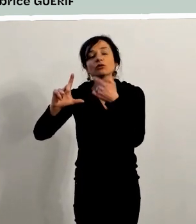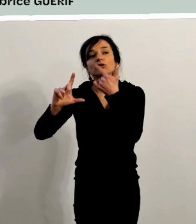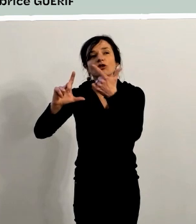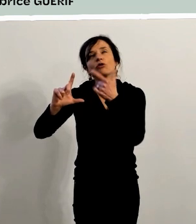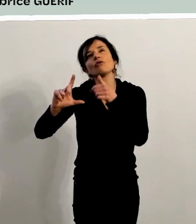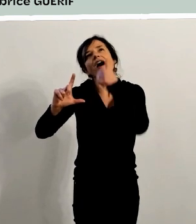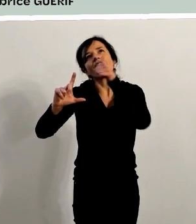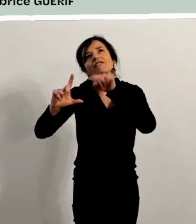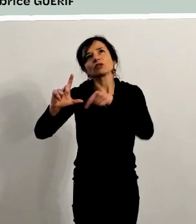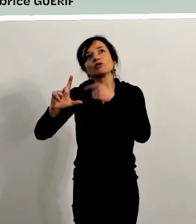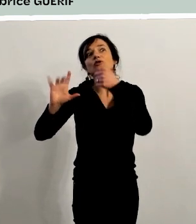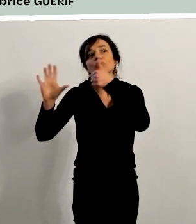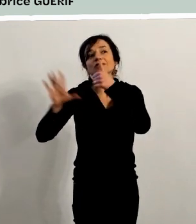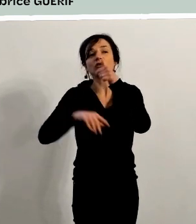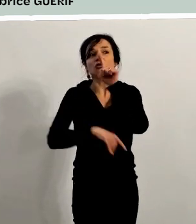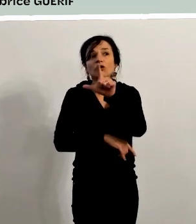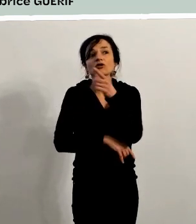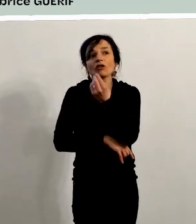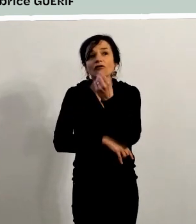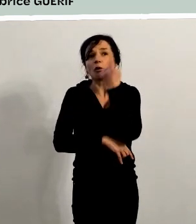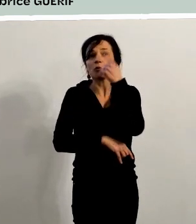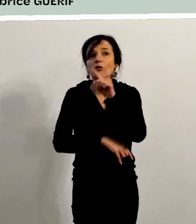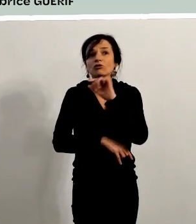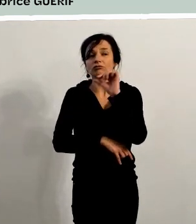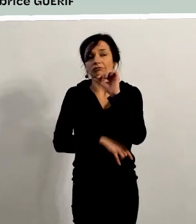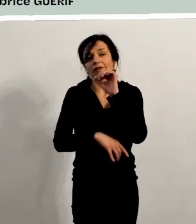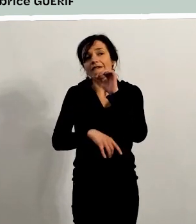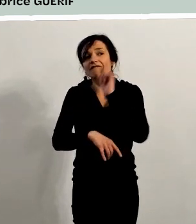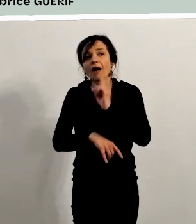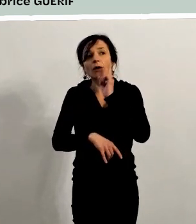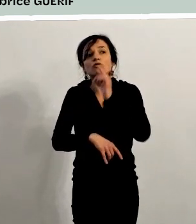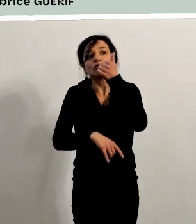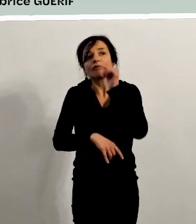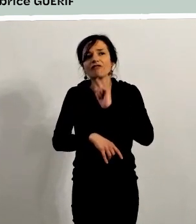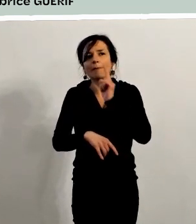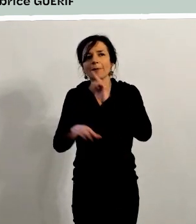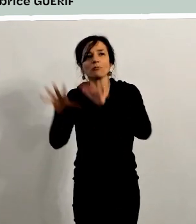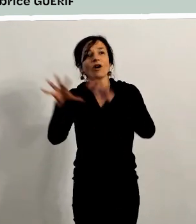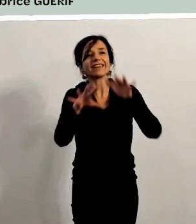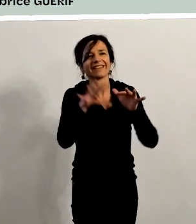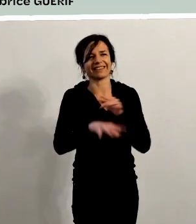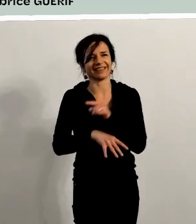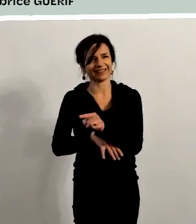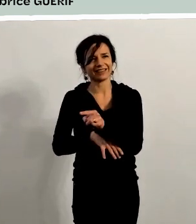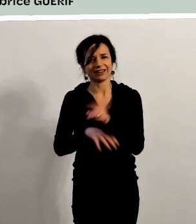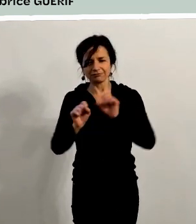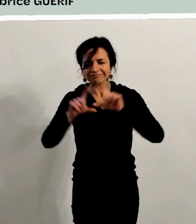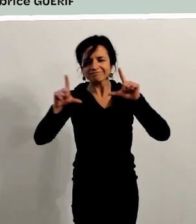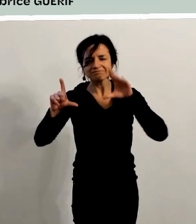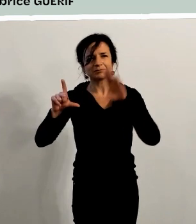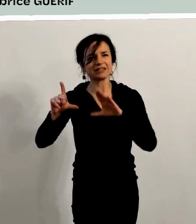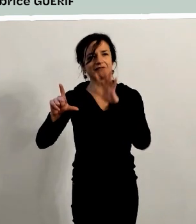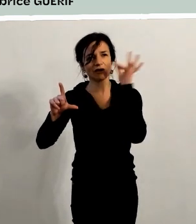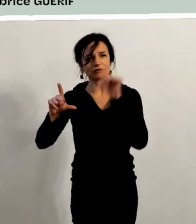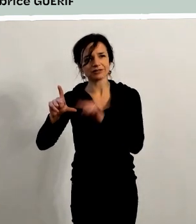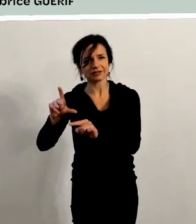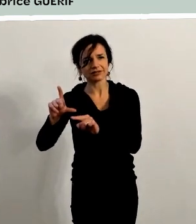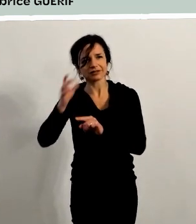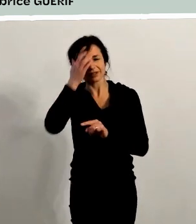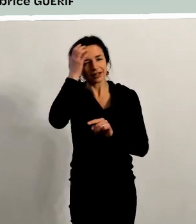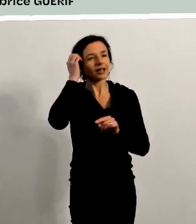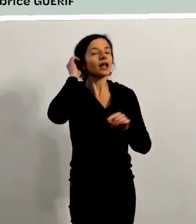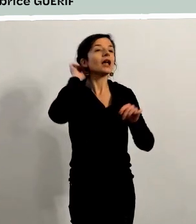1,62 enfants par femme. Alors ce chiffre, il faut aussi le confronter avec un autre chiffre qui intéresse les épidémiologistes, qui est le chiffre